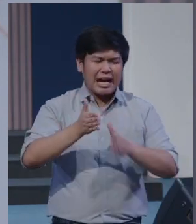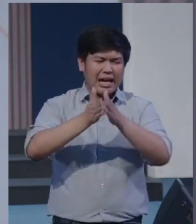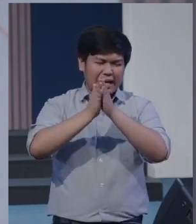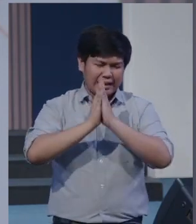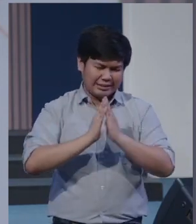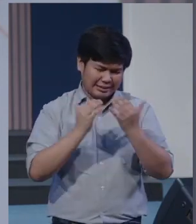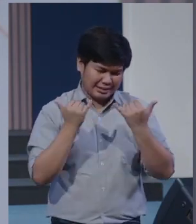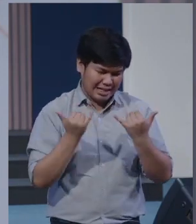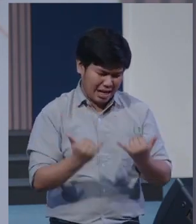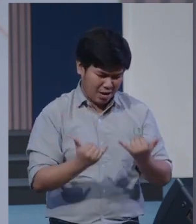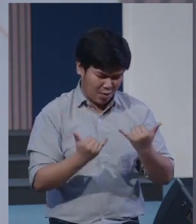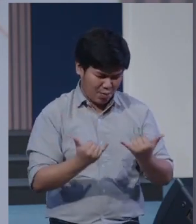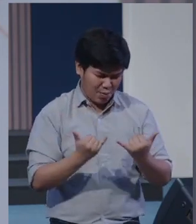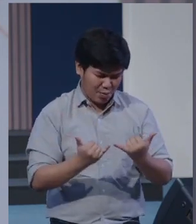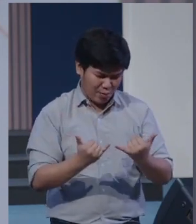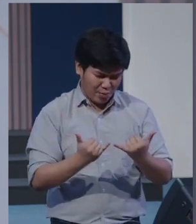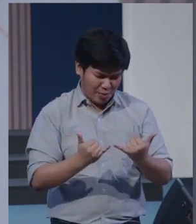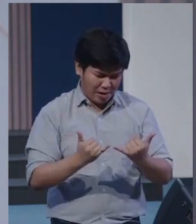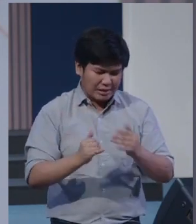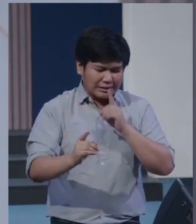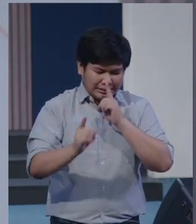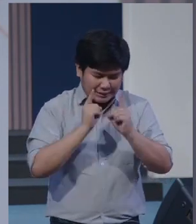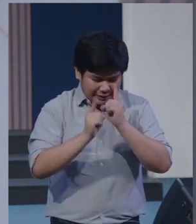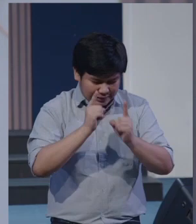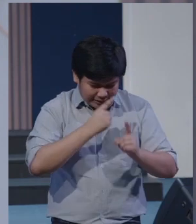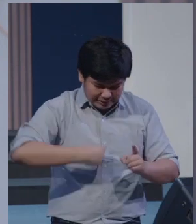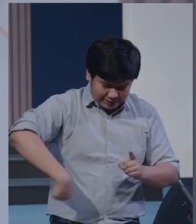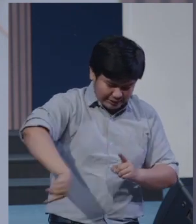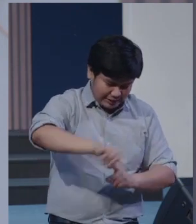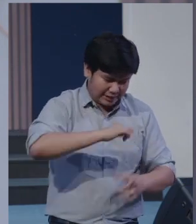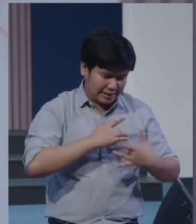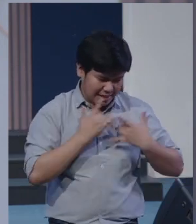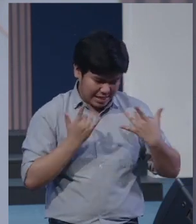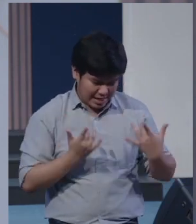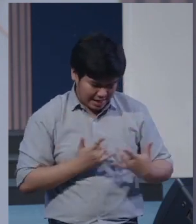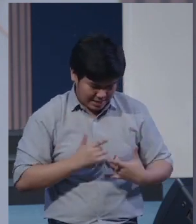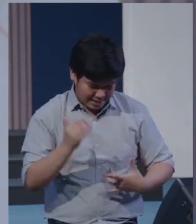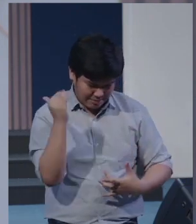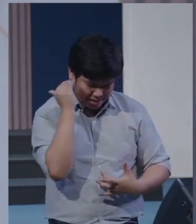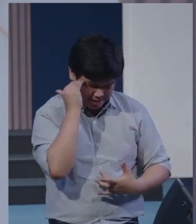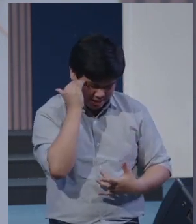sa hapong Ito mangusap po kayo sa aming mga puso